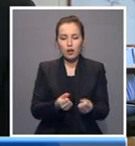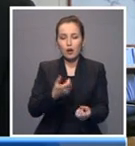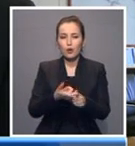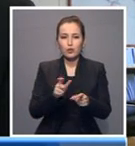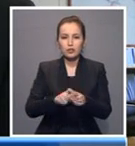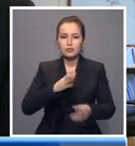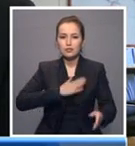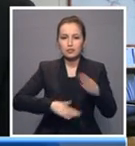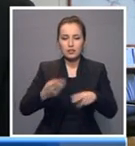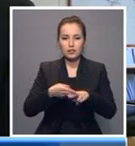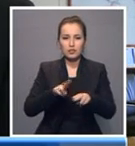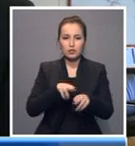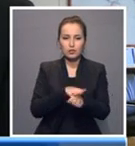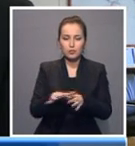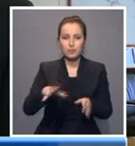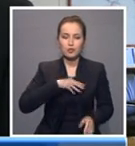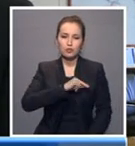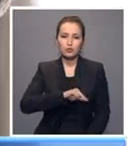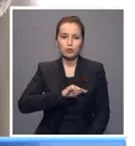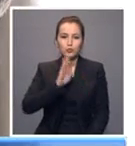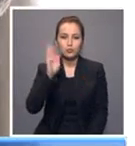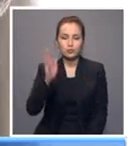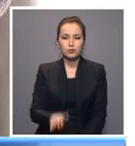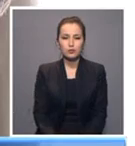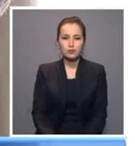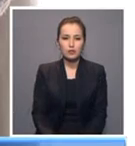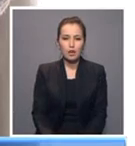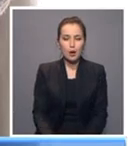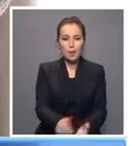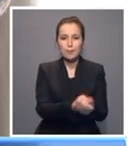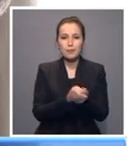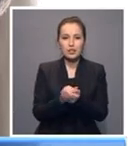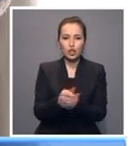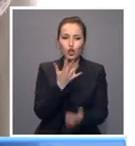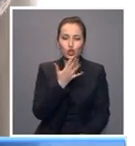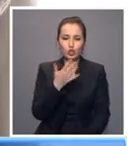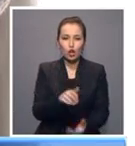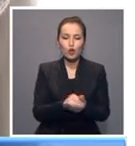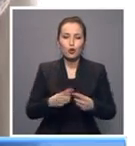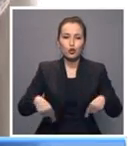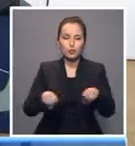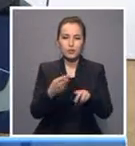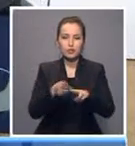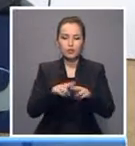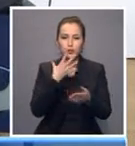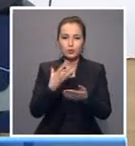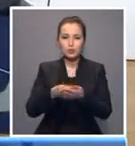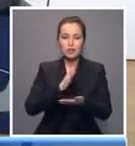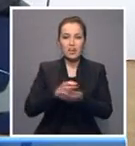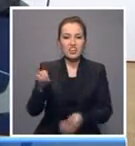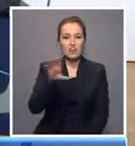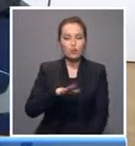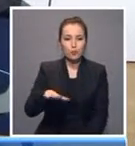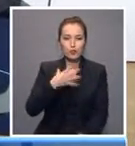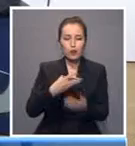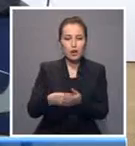осы құжатты жүзеге асыру үшін бірігіп жұмыс жасай береміз. Біріккен ұлттар ұйымы мен штаб-пәтері осы Венада орналасқан. Еуропадағы қауіпсіздік